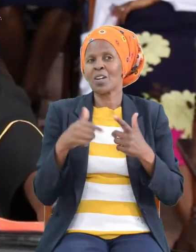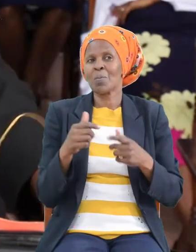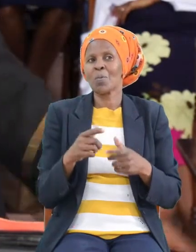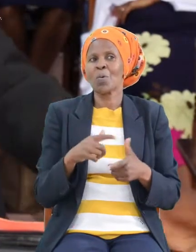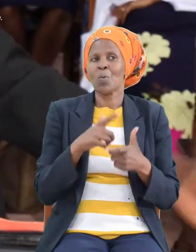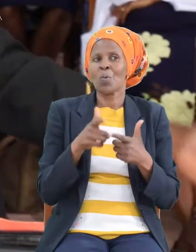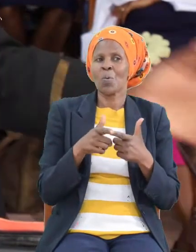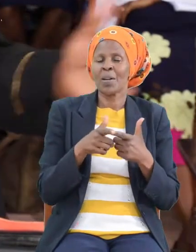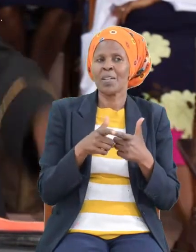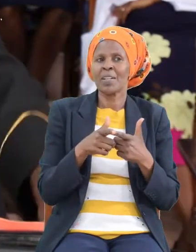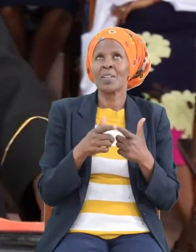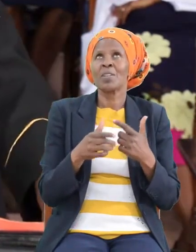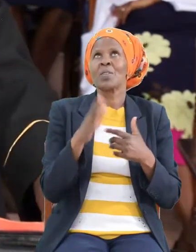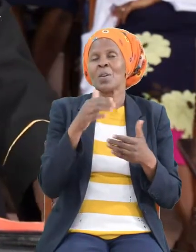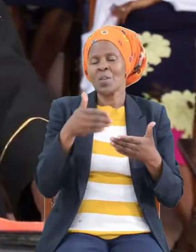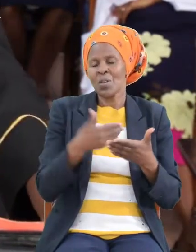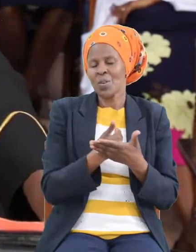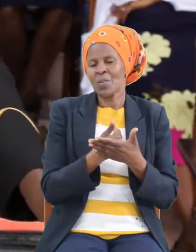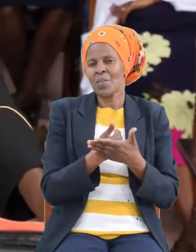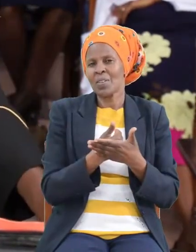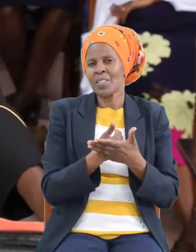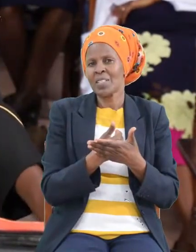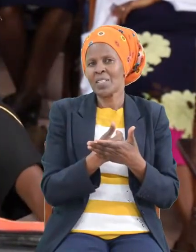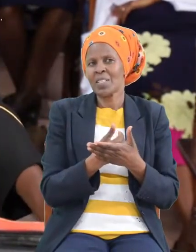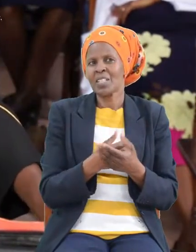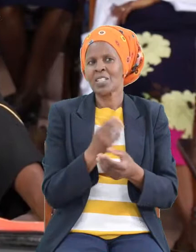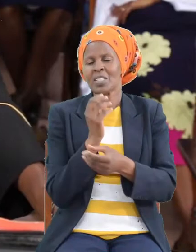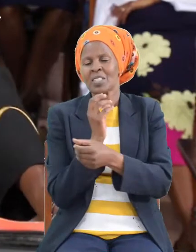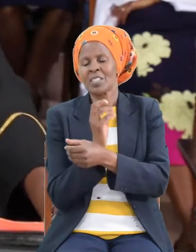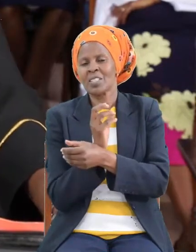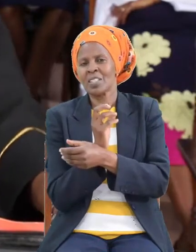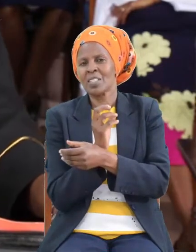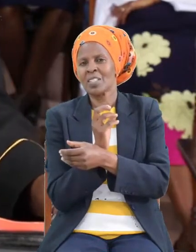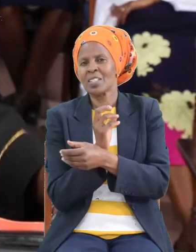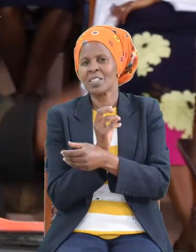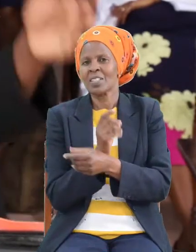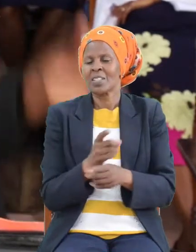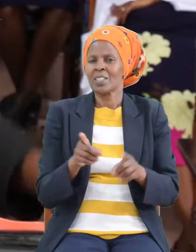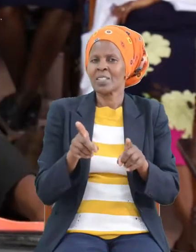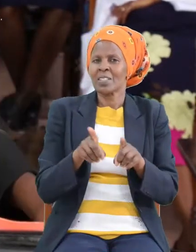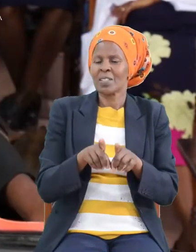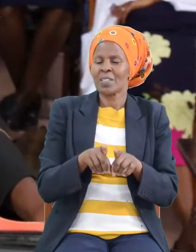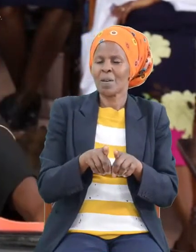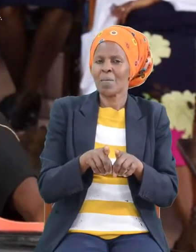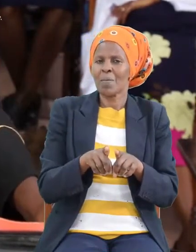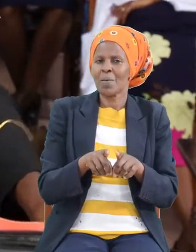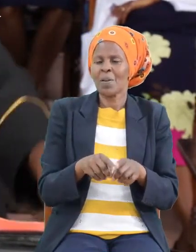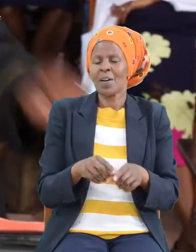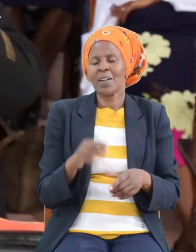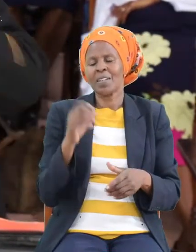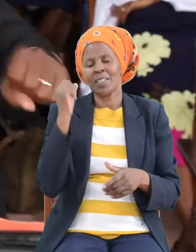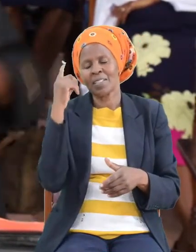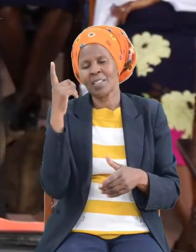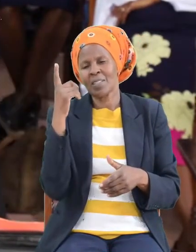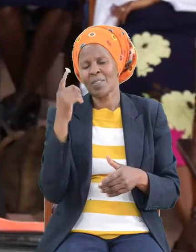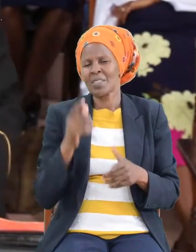wetu, wakati tumefanywa upya ya hata kanisa, kutakuwa pia na ule na uelewano. Tumeona pia